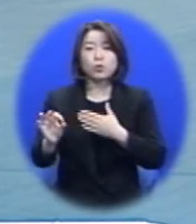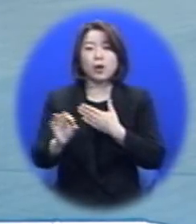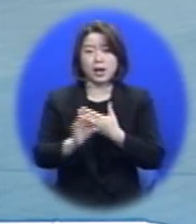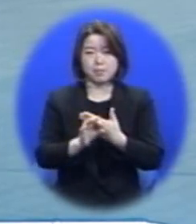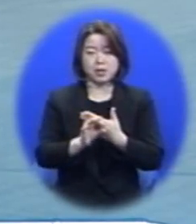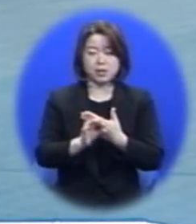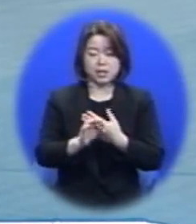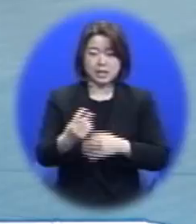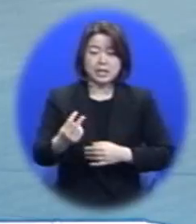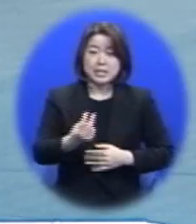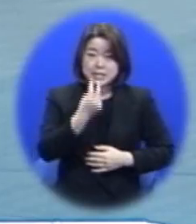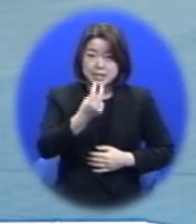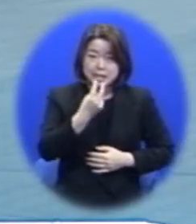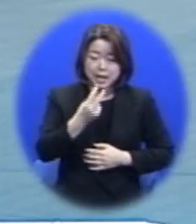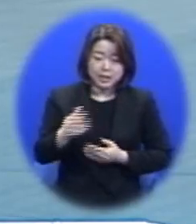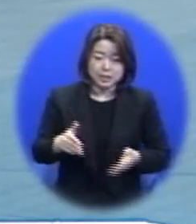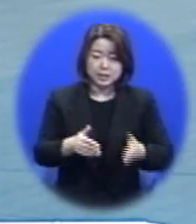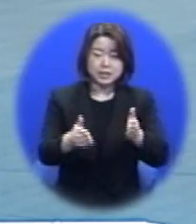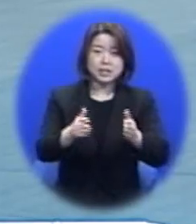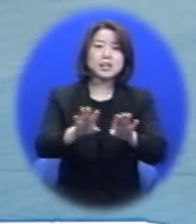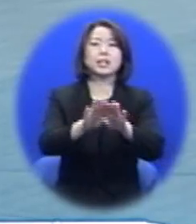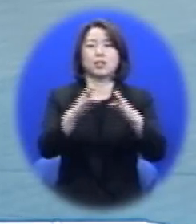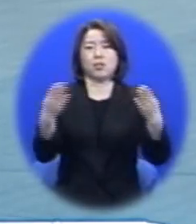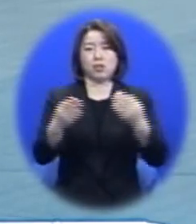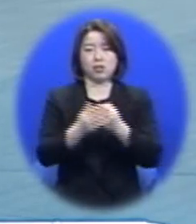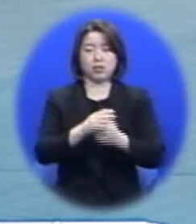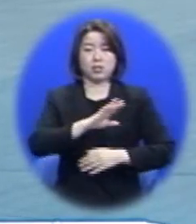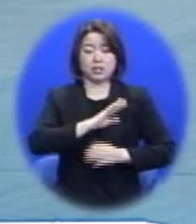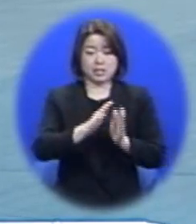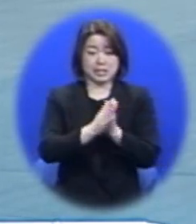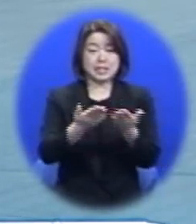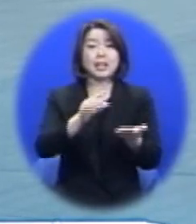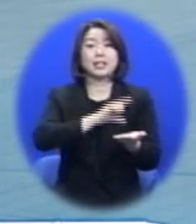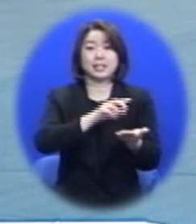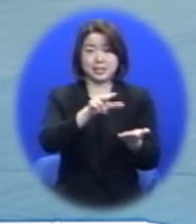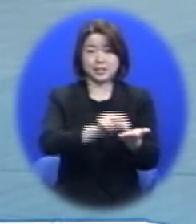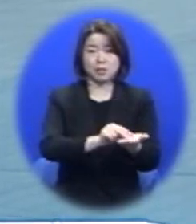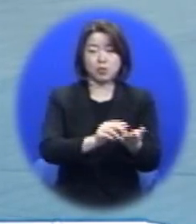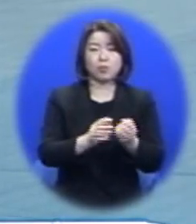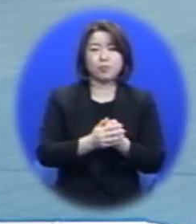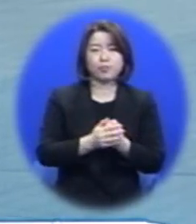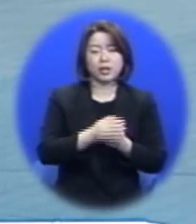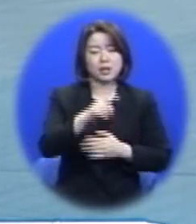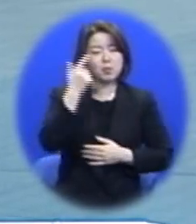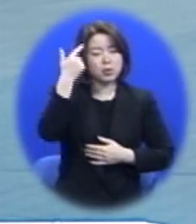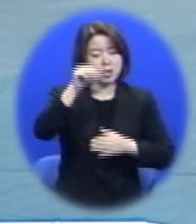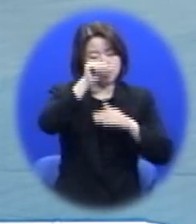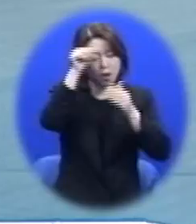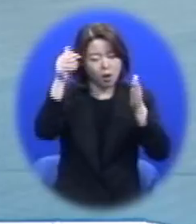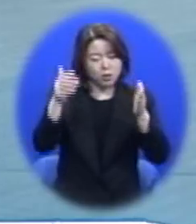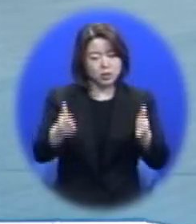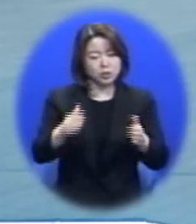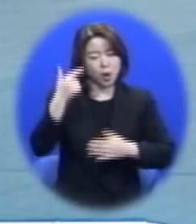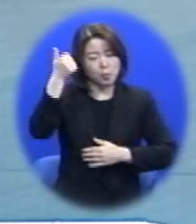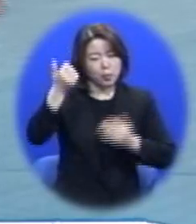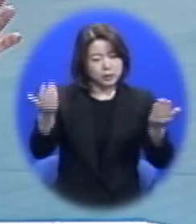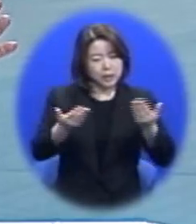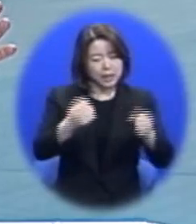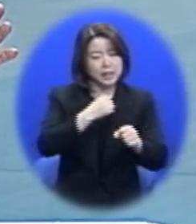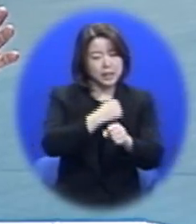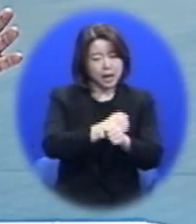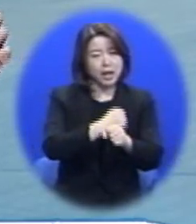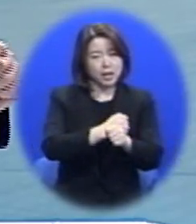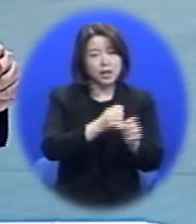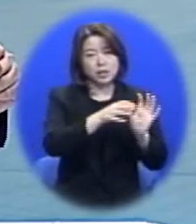사는 길이 열린다. 그 책 제목이었어요. 그 목사님의 평생 목회하면서 당신도 경험하고